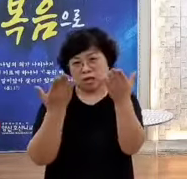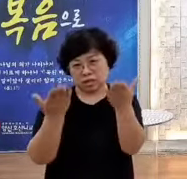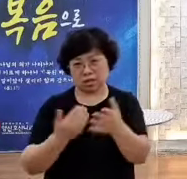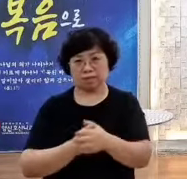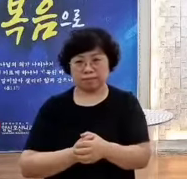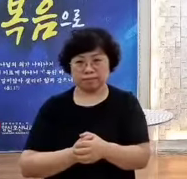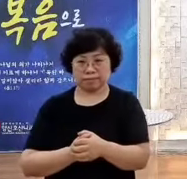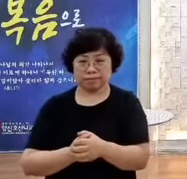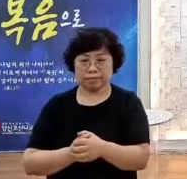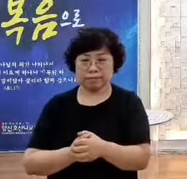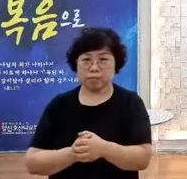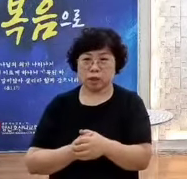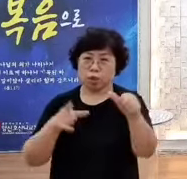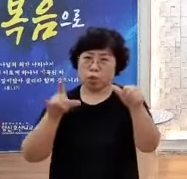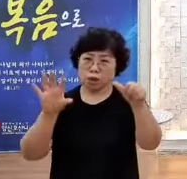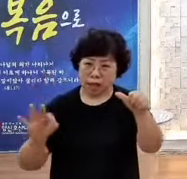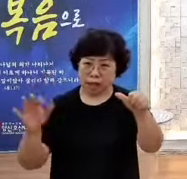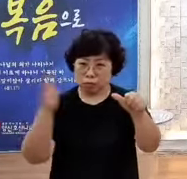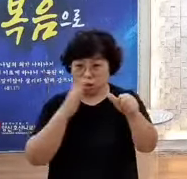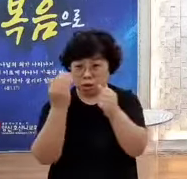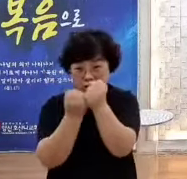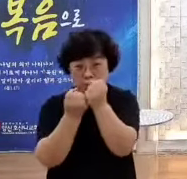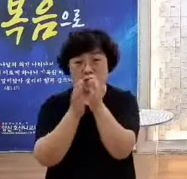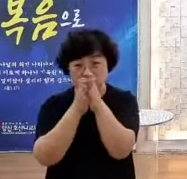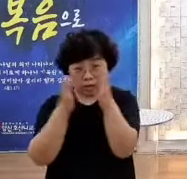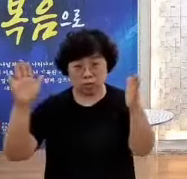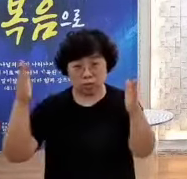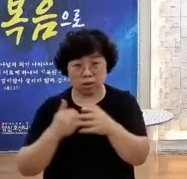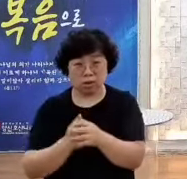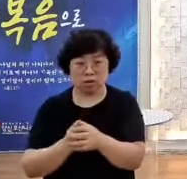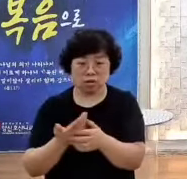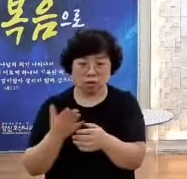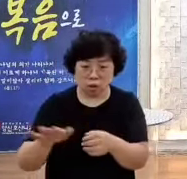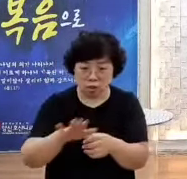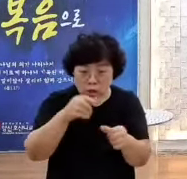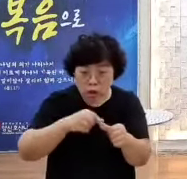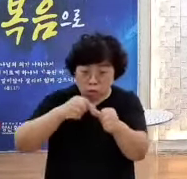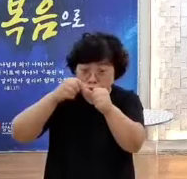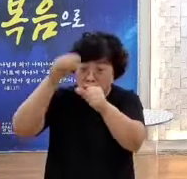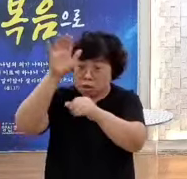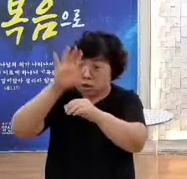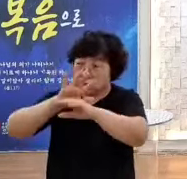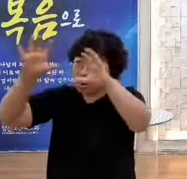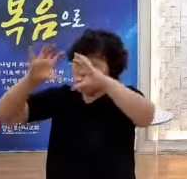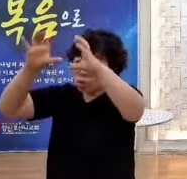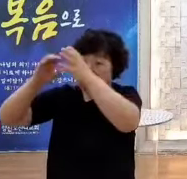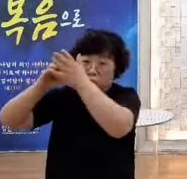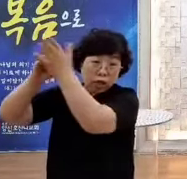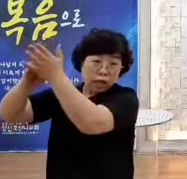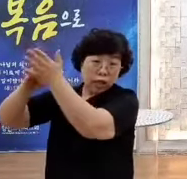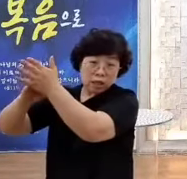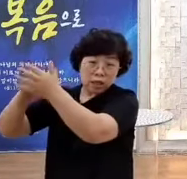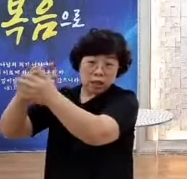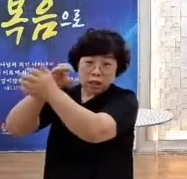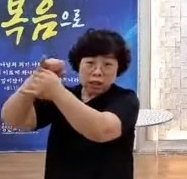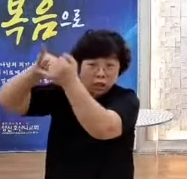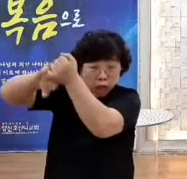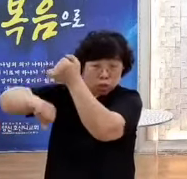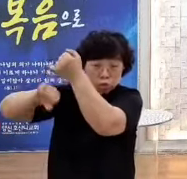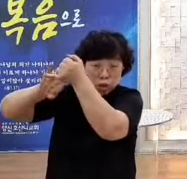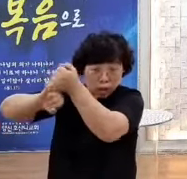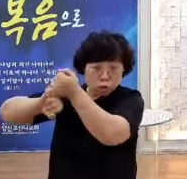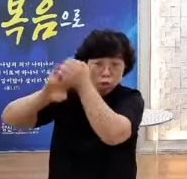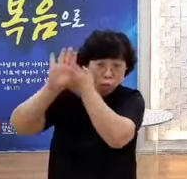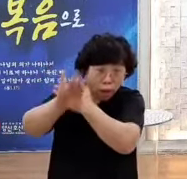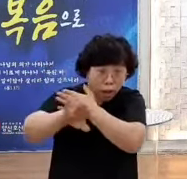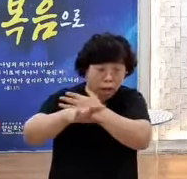축복이라는 거예요. 이걸 기억하셔야 돼요. 그래서 그럼 우리가 이 구원받은 이후에 이 천국 가는 거 이외에 그럼 이 땅에서